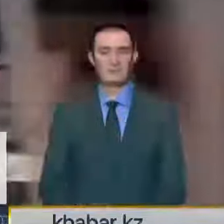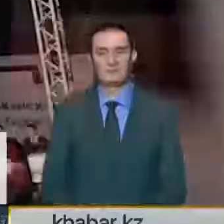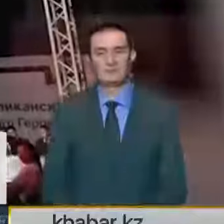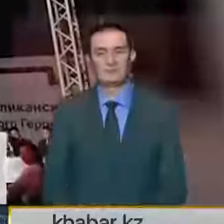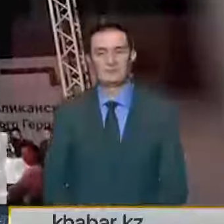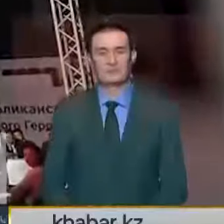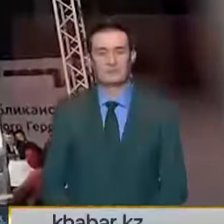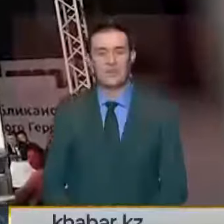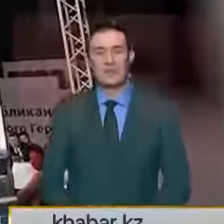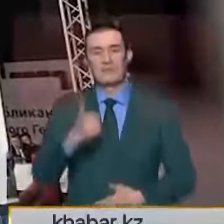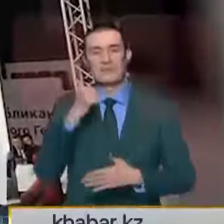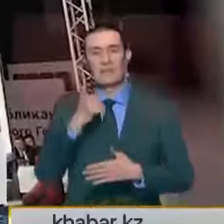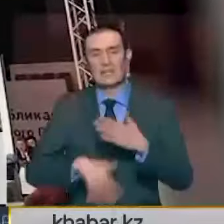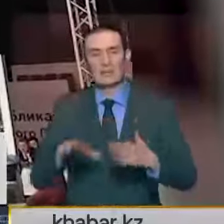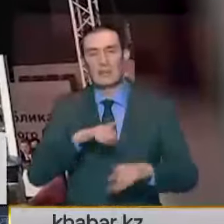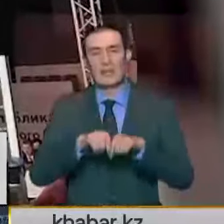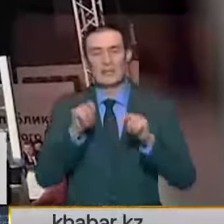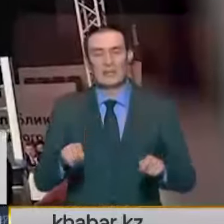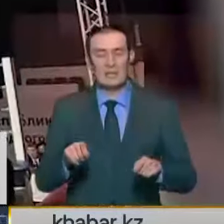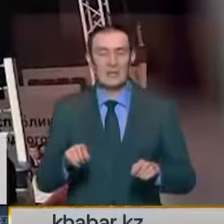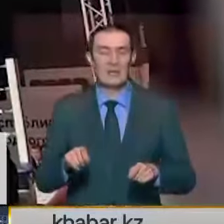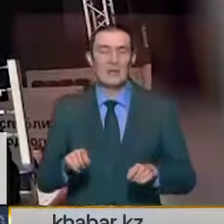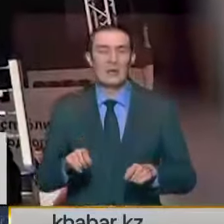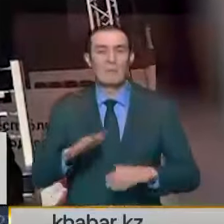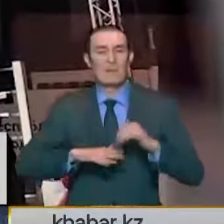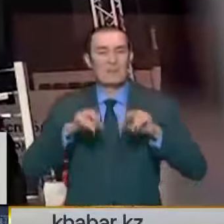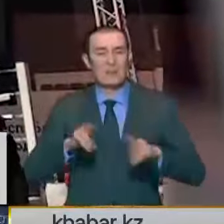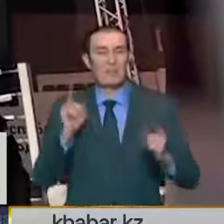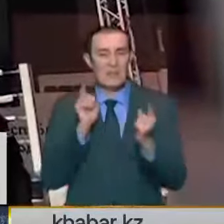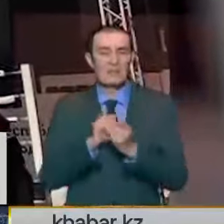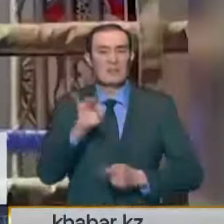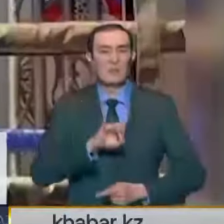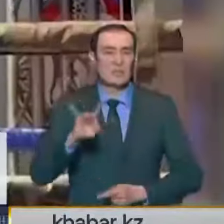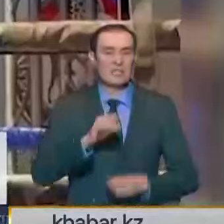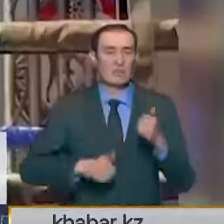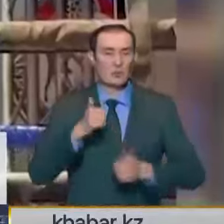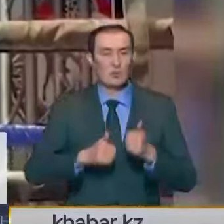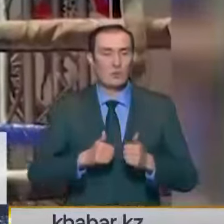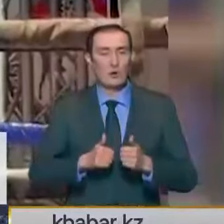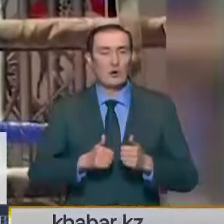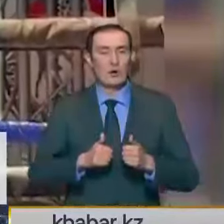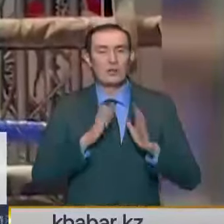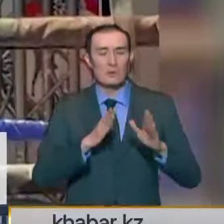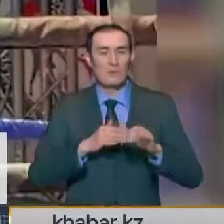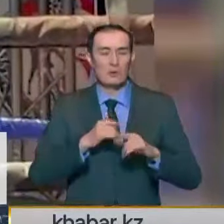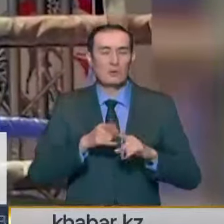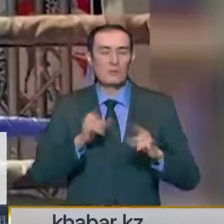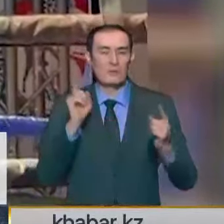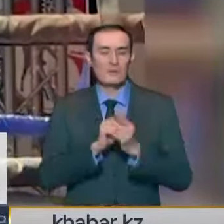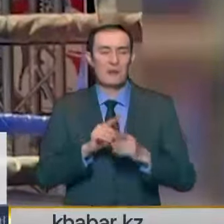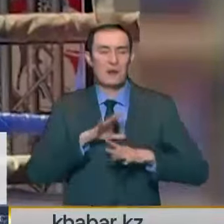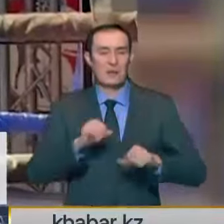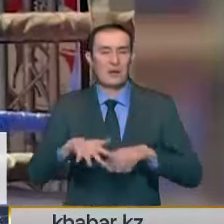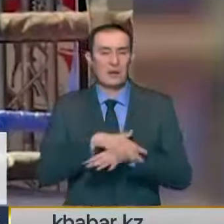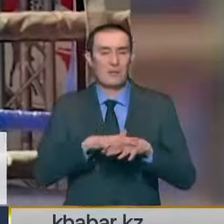мира столице состоялась открытия голо финальных и профессиональных поединков республиканского турнира по кикбоксингу в честь Столетия Халка хар